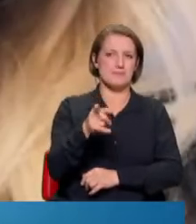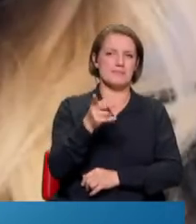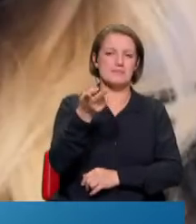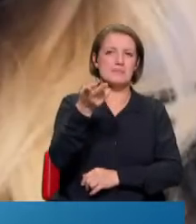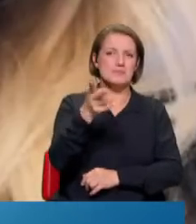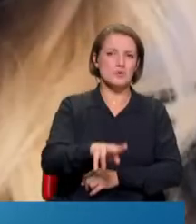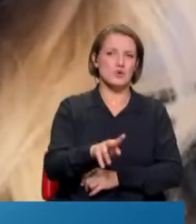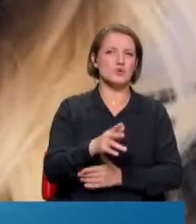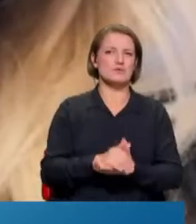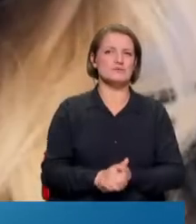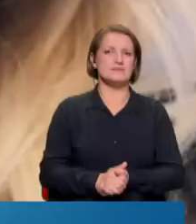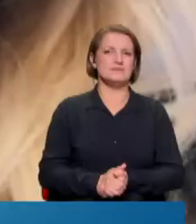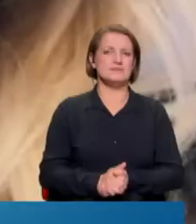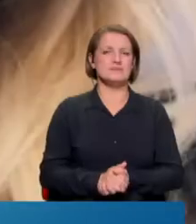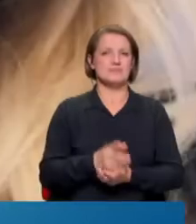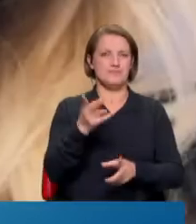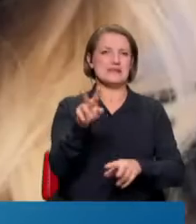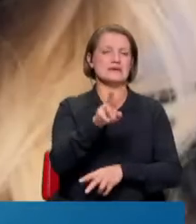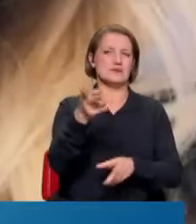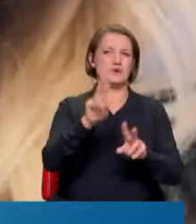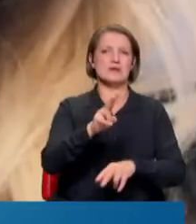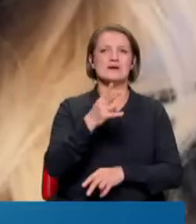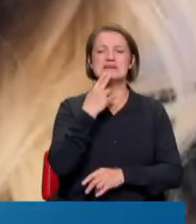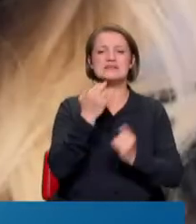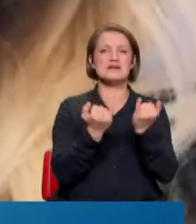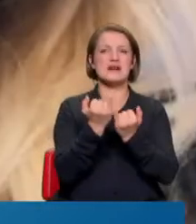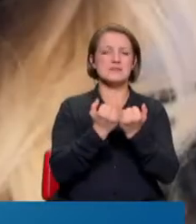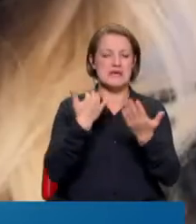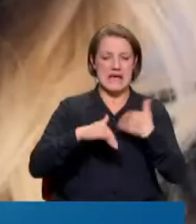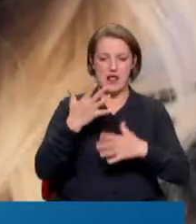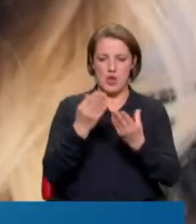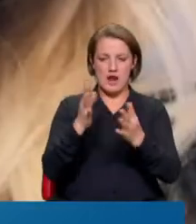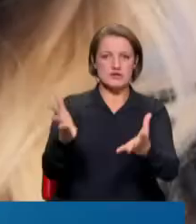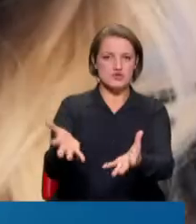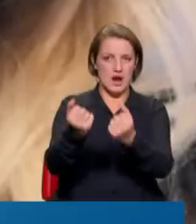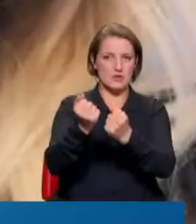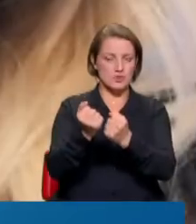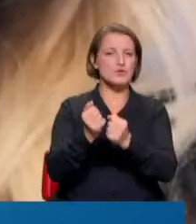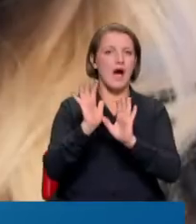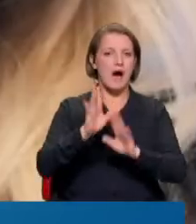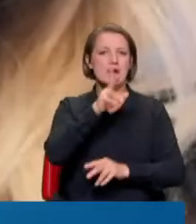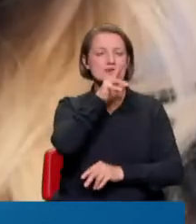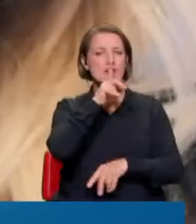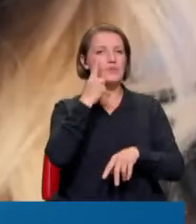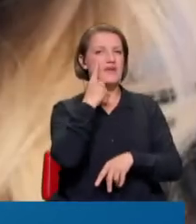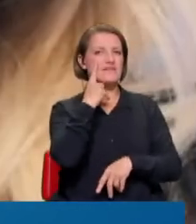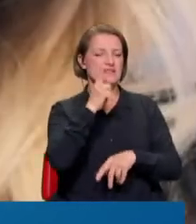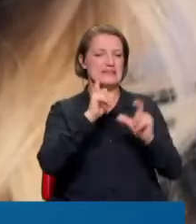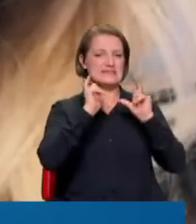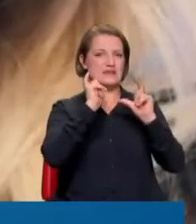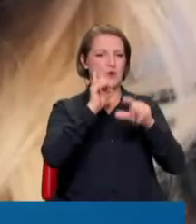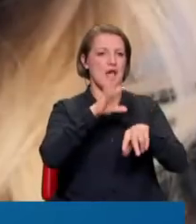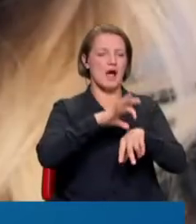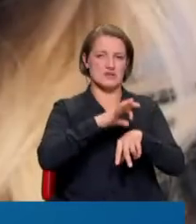enkazdan yakıyorlar vefat ettiler kız kardeşimi e yaralı olarak çıkartıyoruz İskenderun e SSK